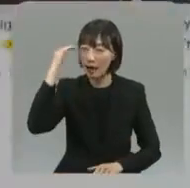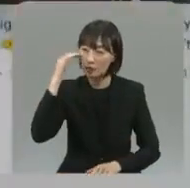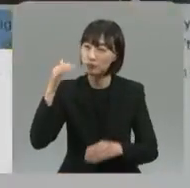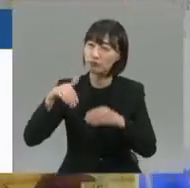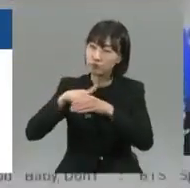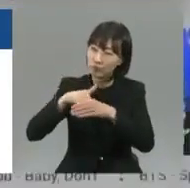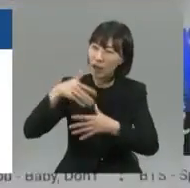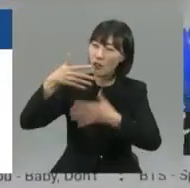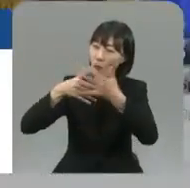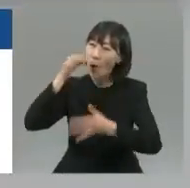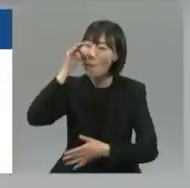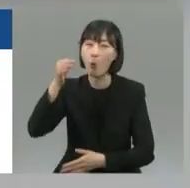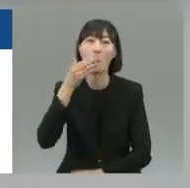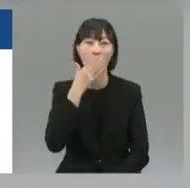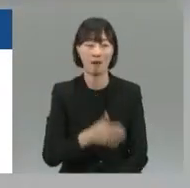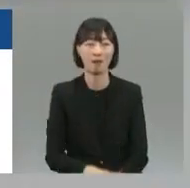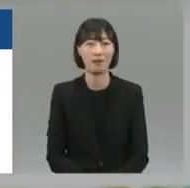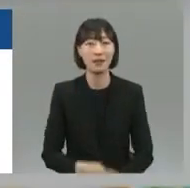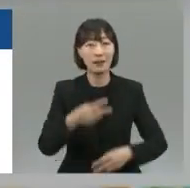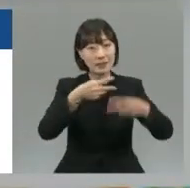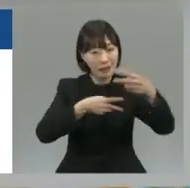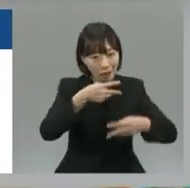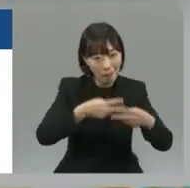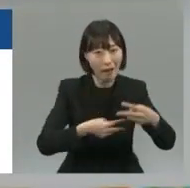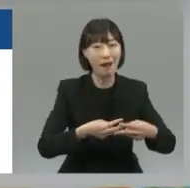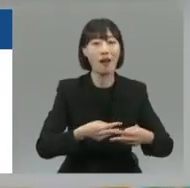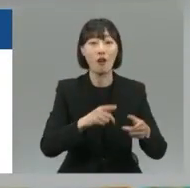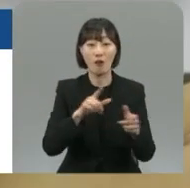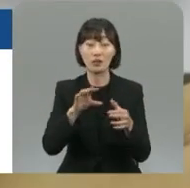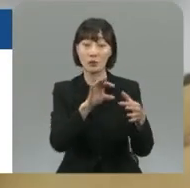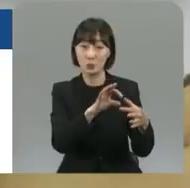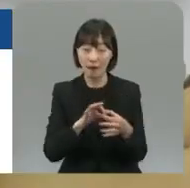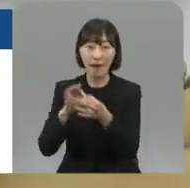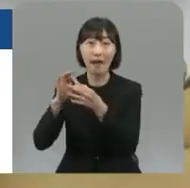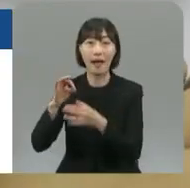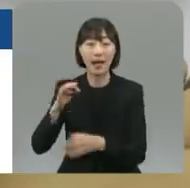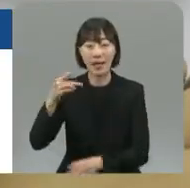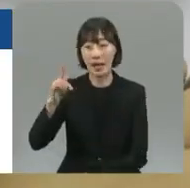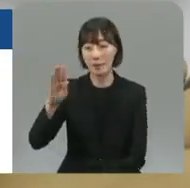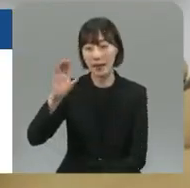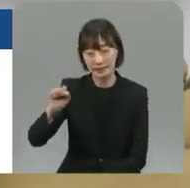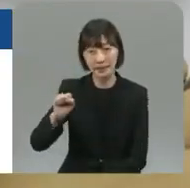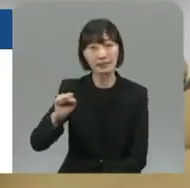美进行演出。韩国女团 IVE 成员张元英表示，希望